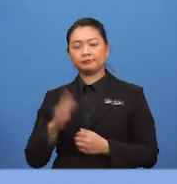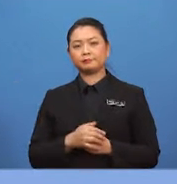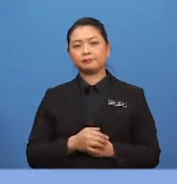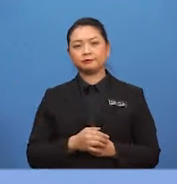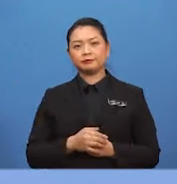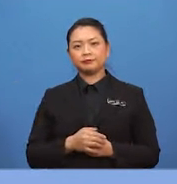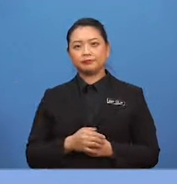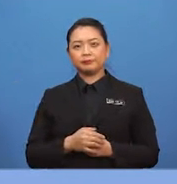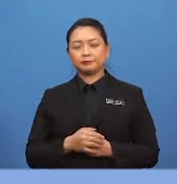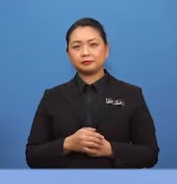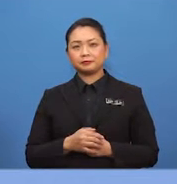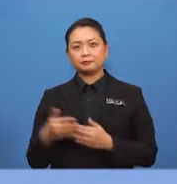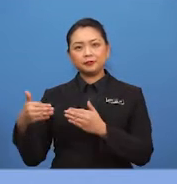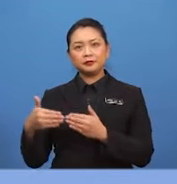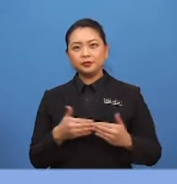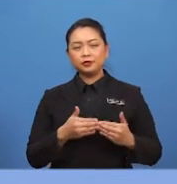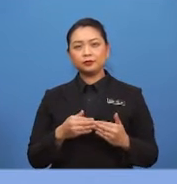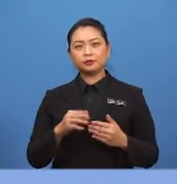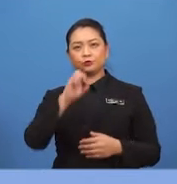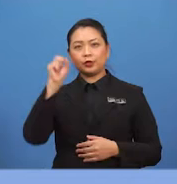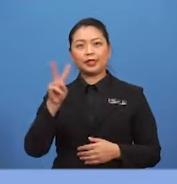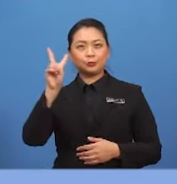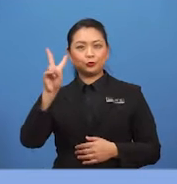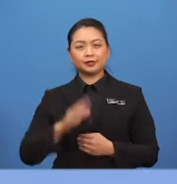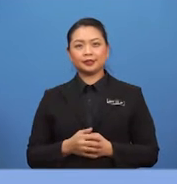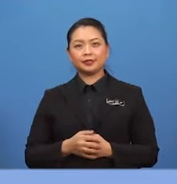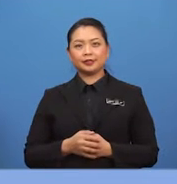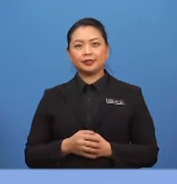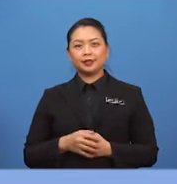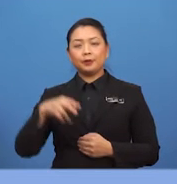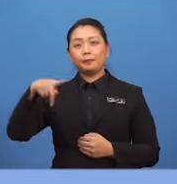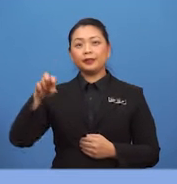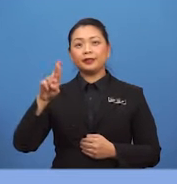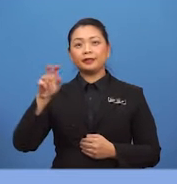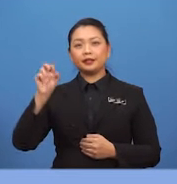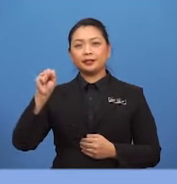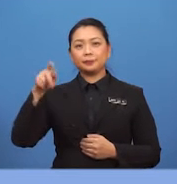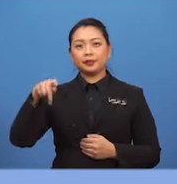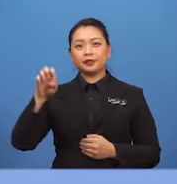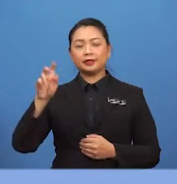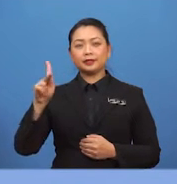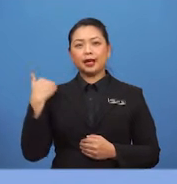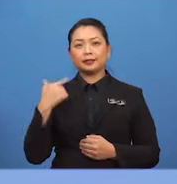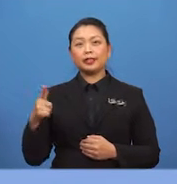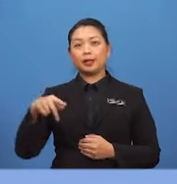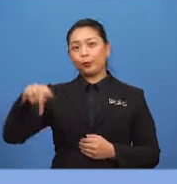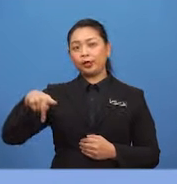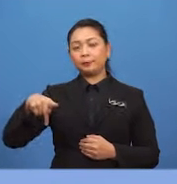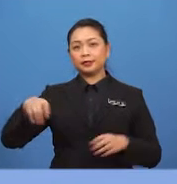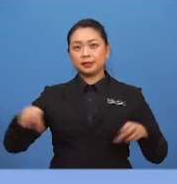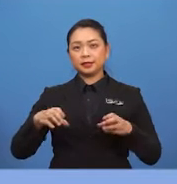dan perspek. Seterusnya soalan yang kedua. Perspek adalah polimer